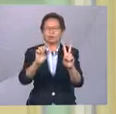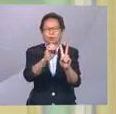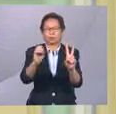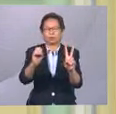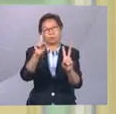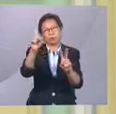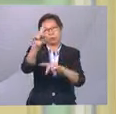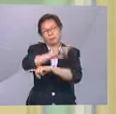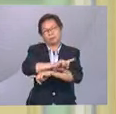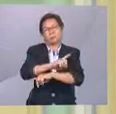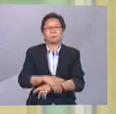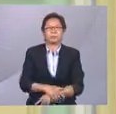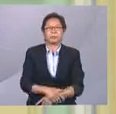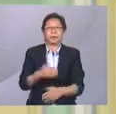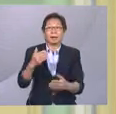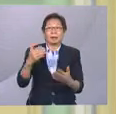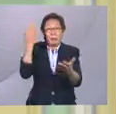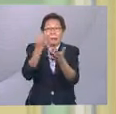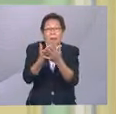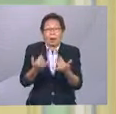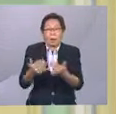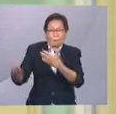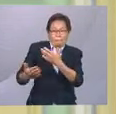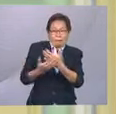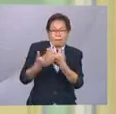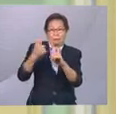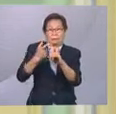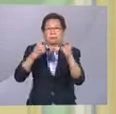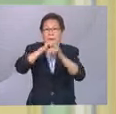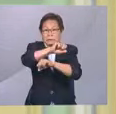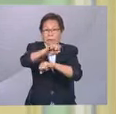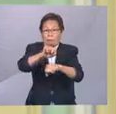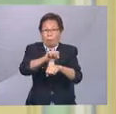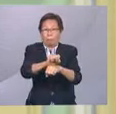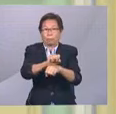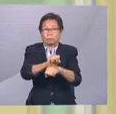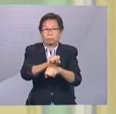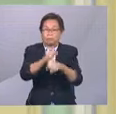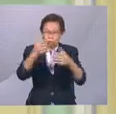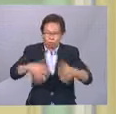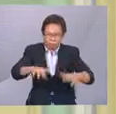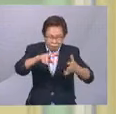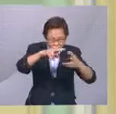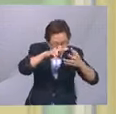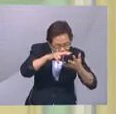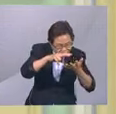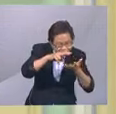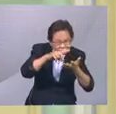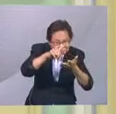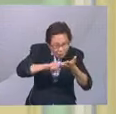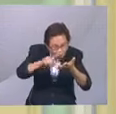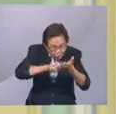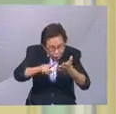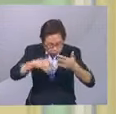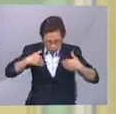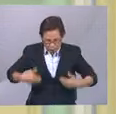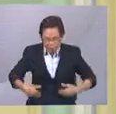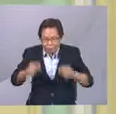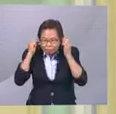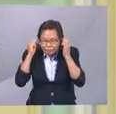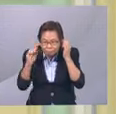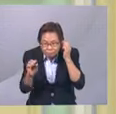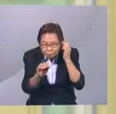ini mereka yang balik depresi ngapura dibuat saringan Hai kesehatan